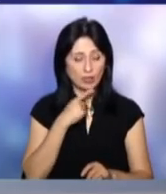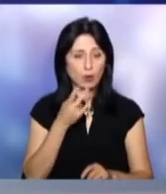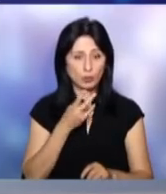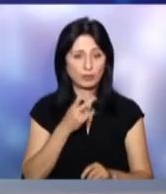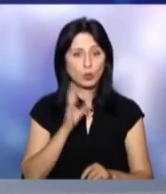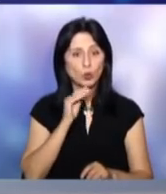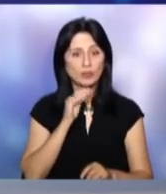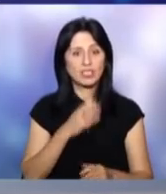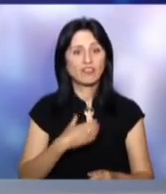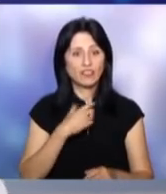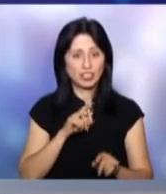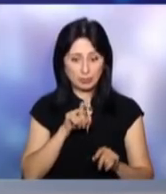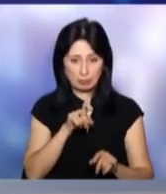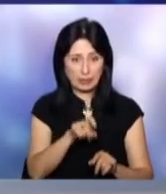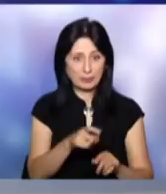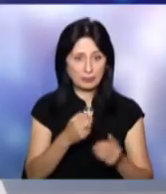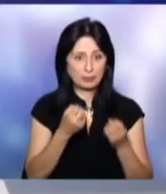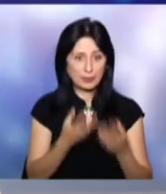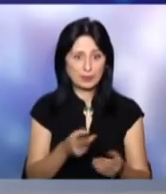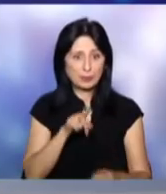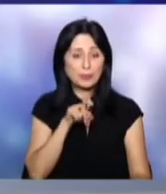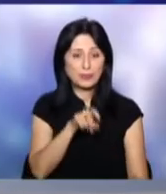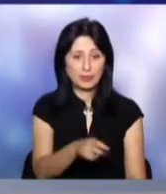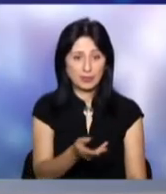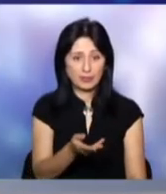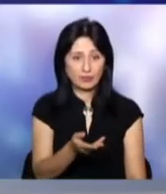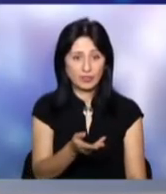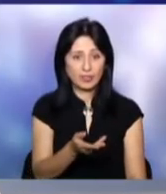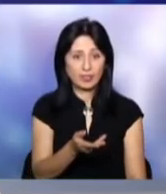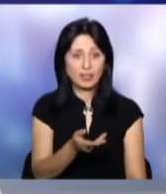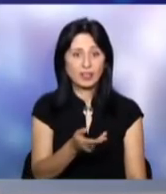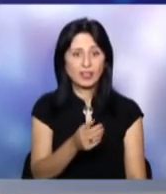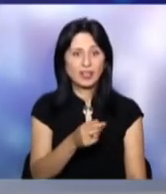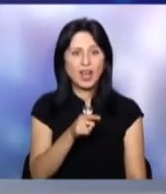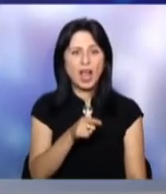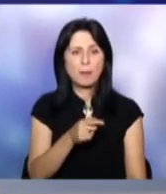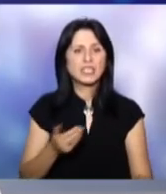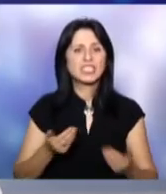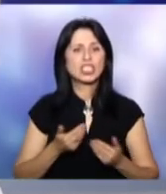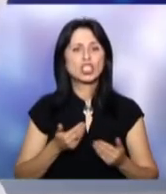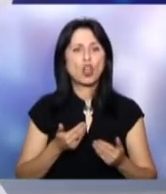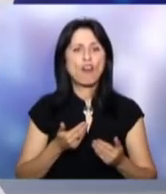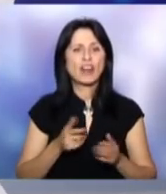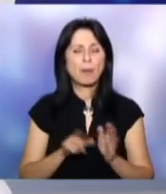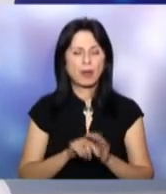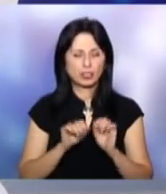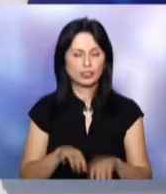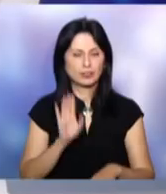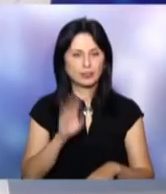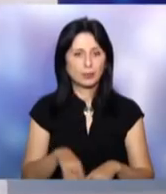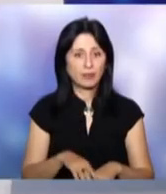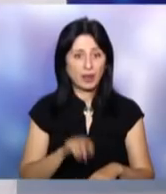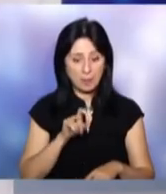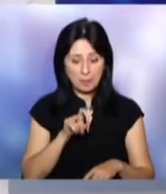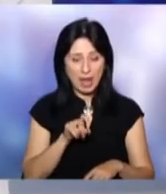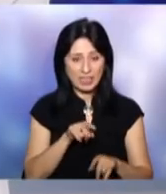უნდა, როდესაც გვეშინია მატლის, მაგრამ ამის გადალახვა შეიძლება. იცით რა, ამით ცხოვრებაც შეიძლება. მაგრამ